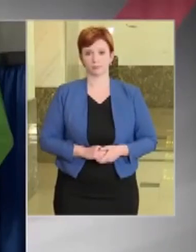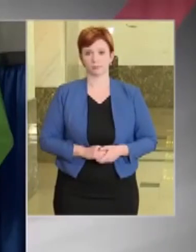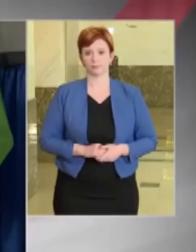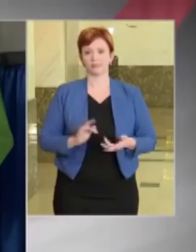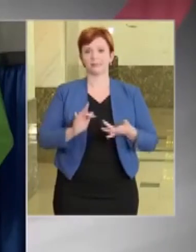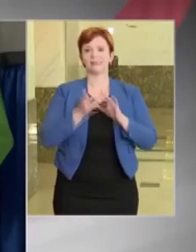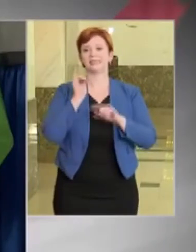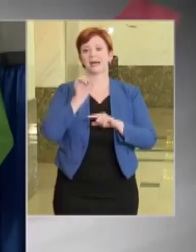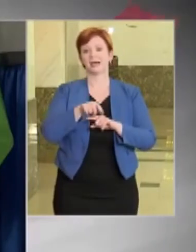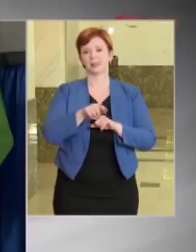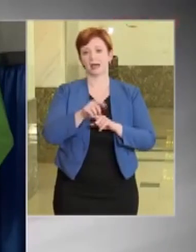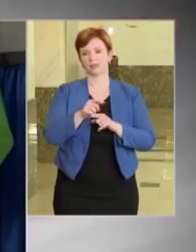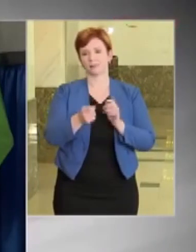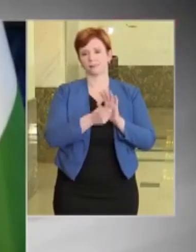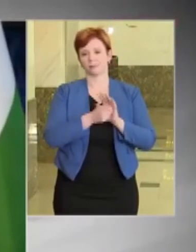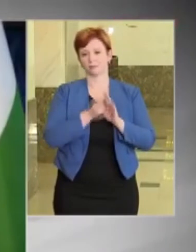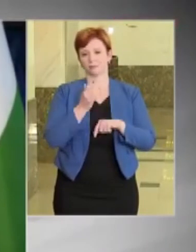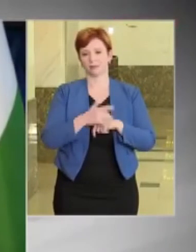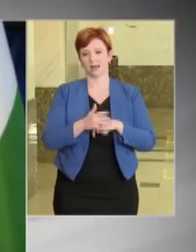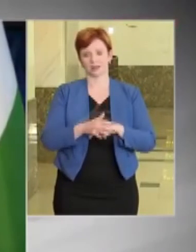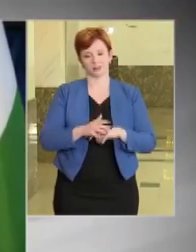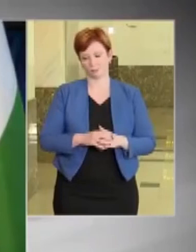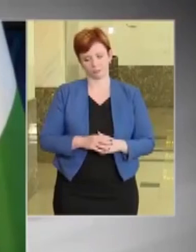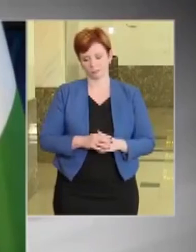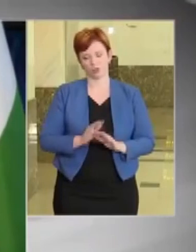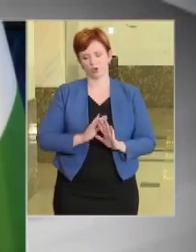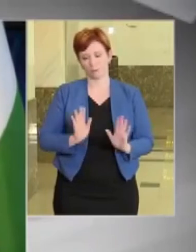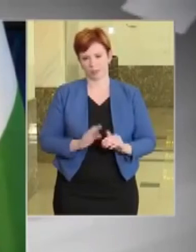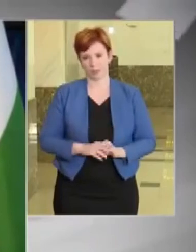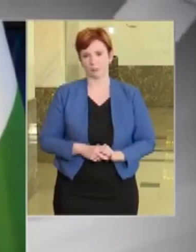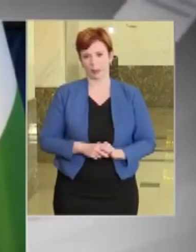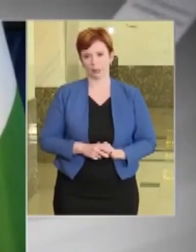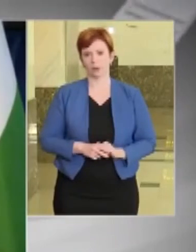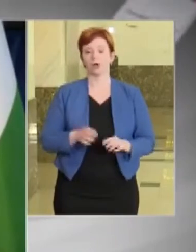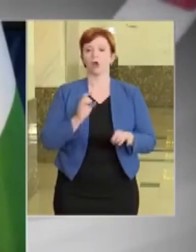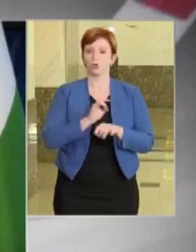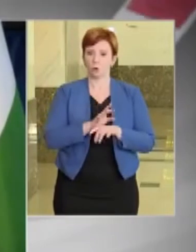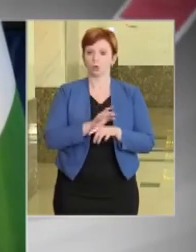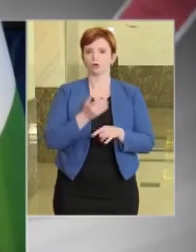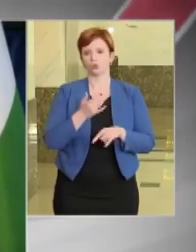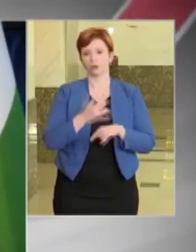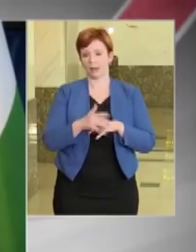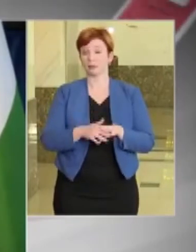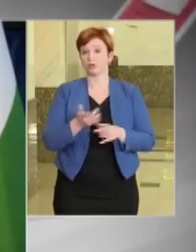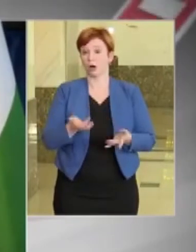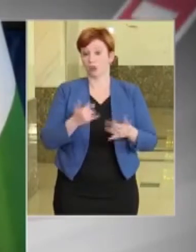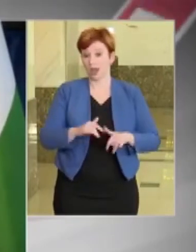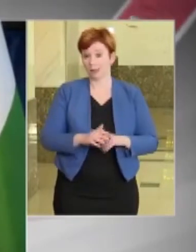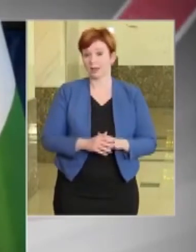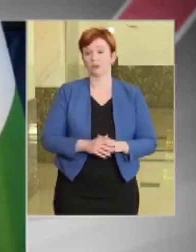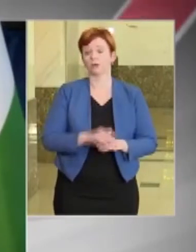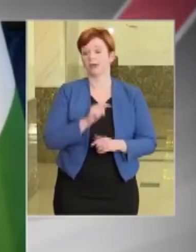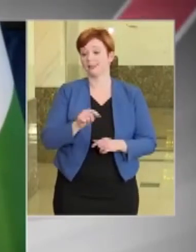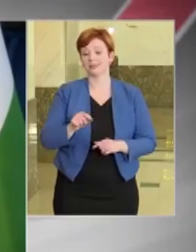Interneten semmiképpen ne vásároljanak gyors tesztet. A gyors tesztekkel is az a helyzet, hogy ezek nem